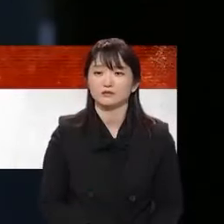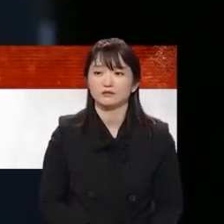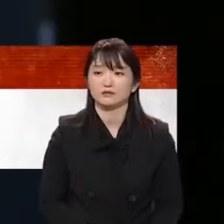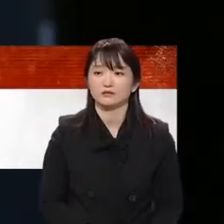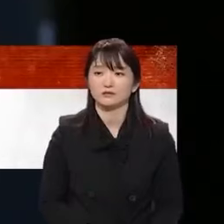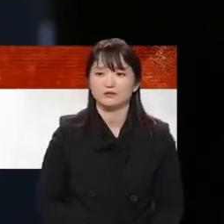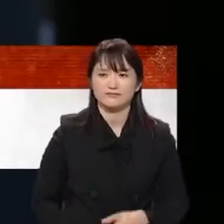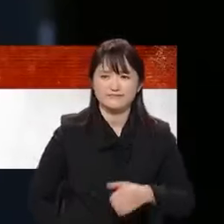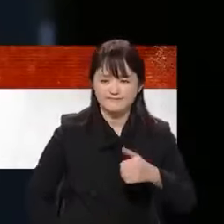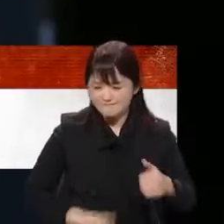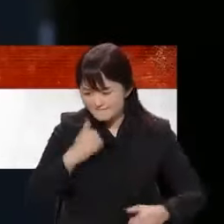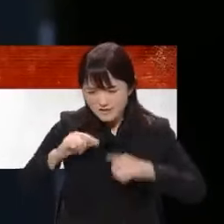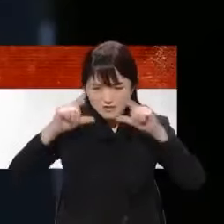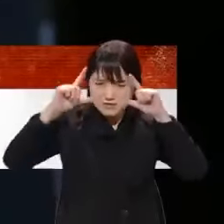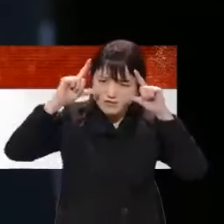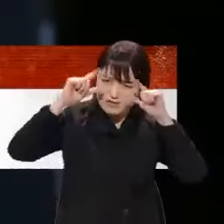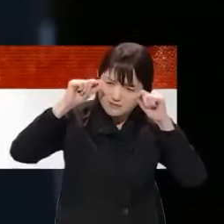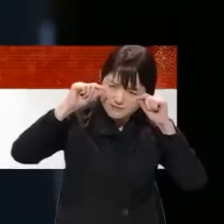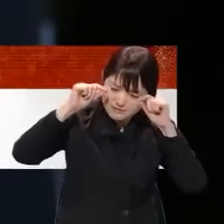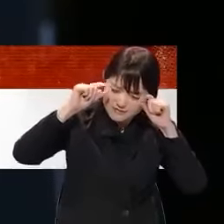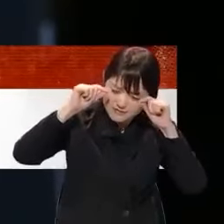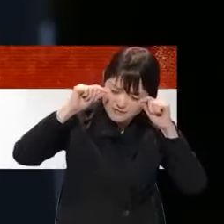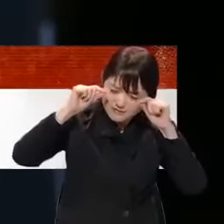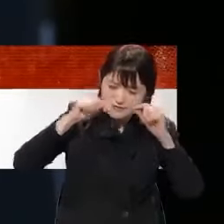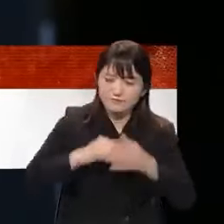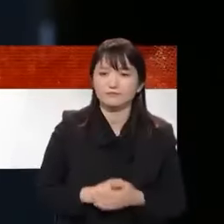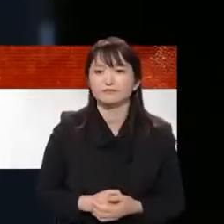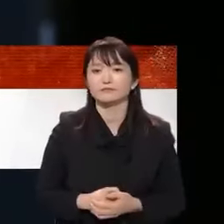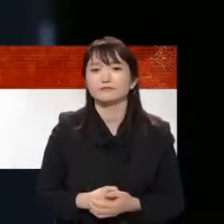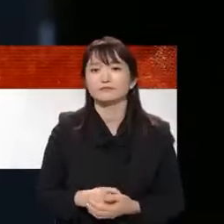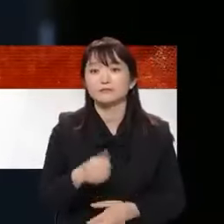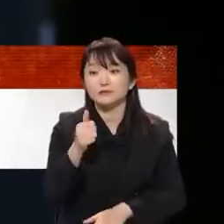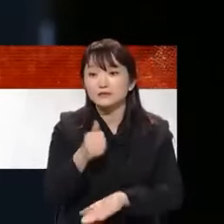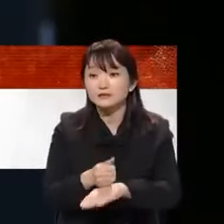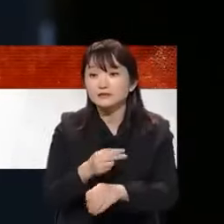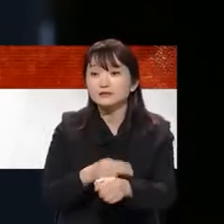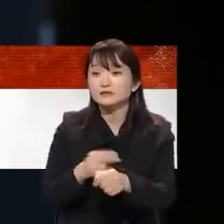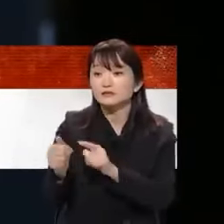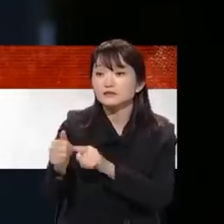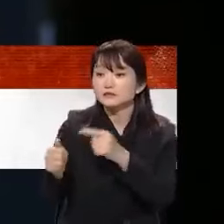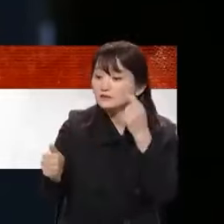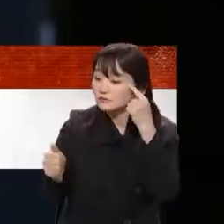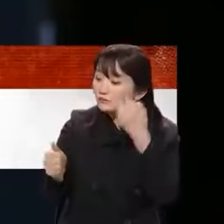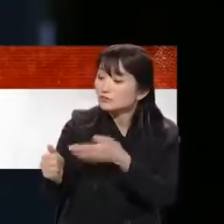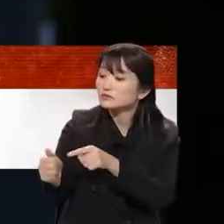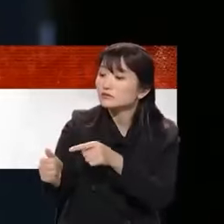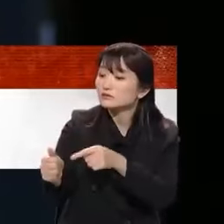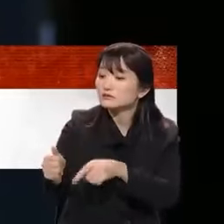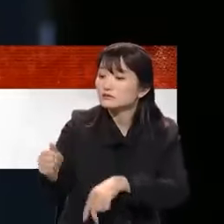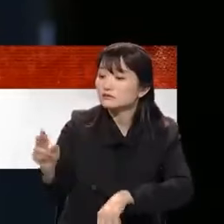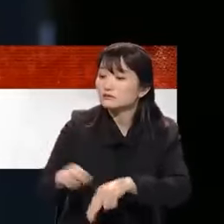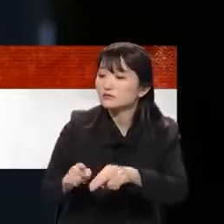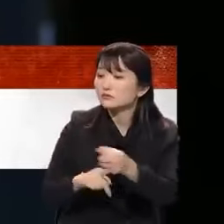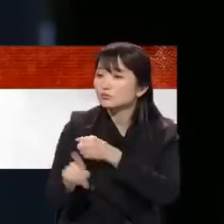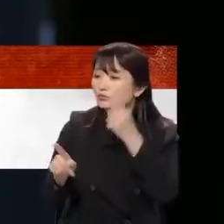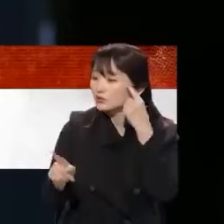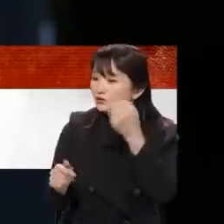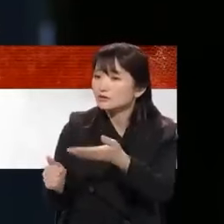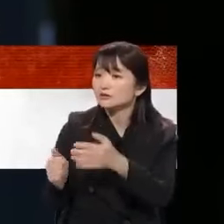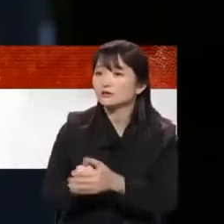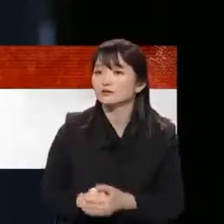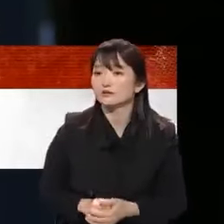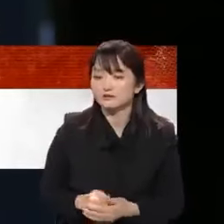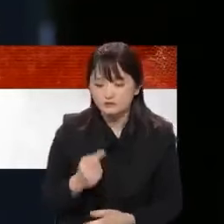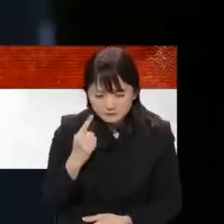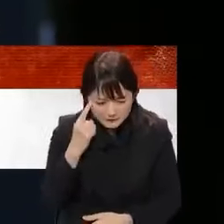너무 화가 나고 잠도 못 자고 마지막 선생님 왜 때렸냐고 했더니